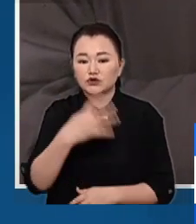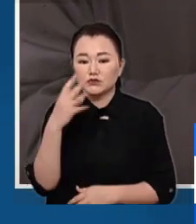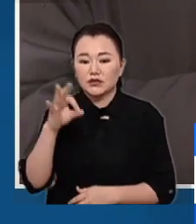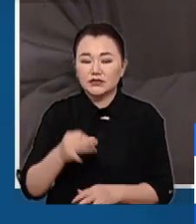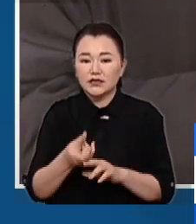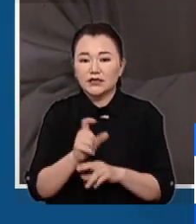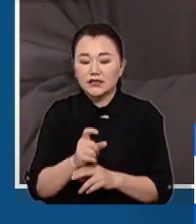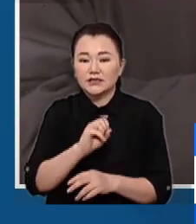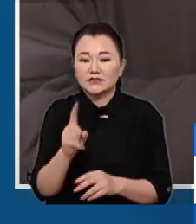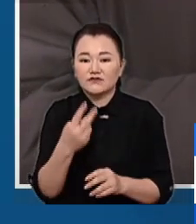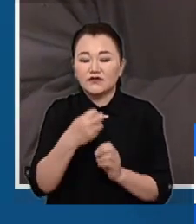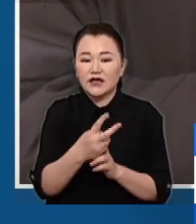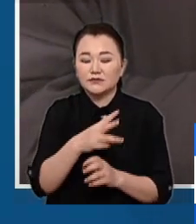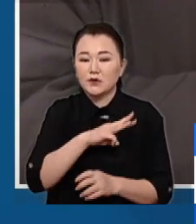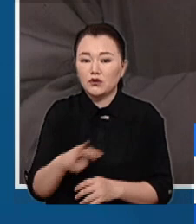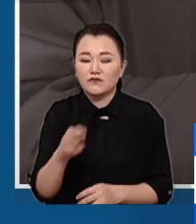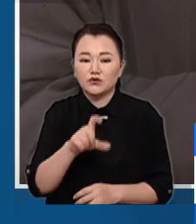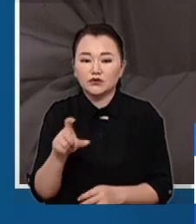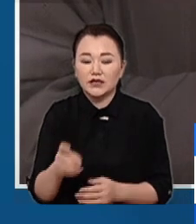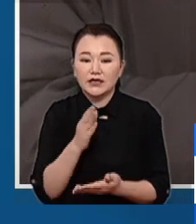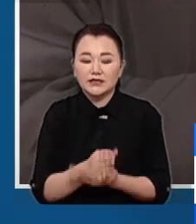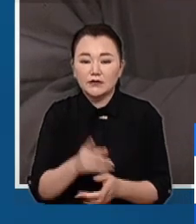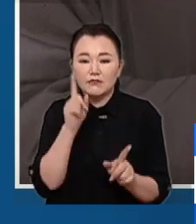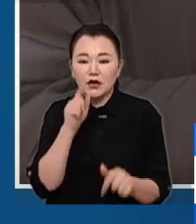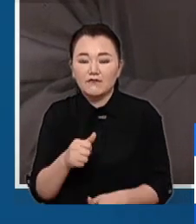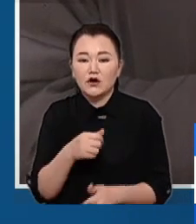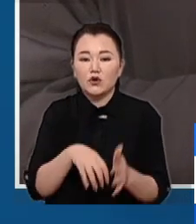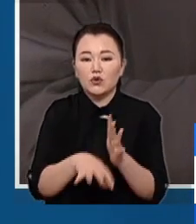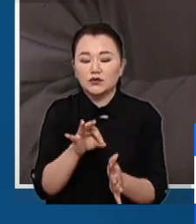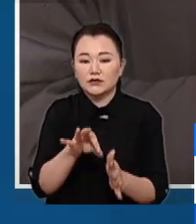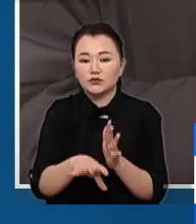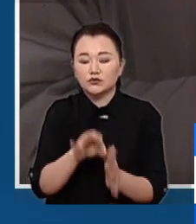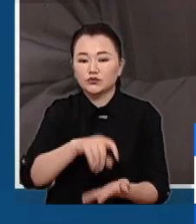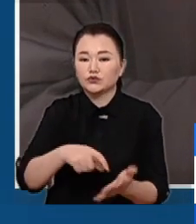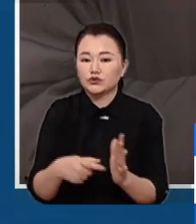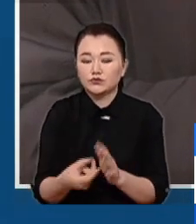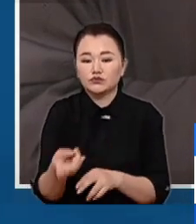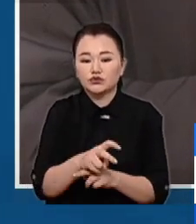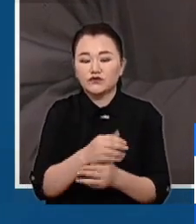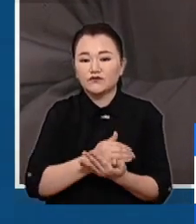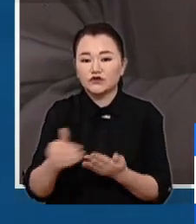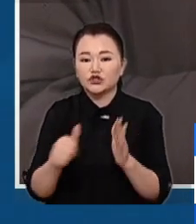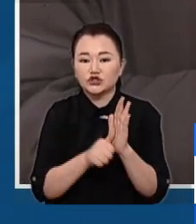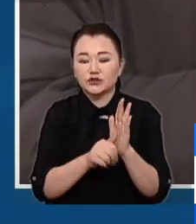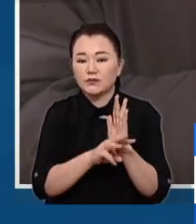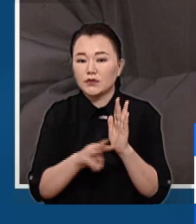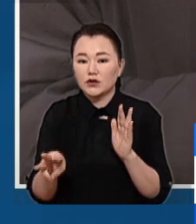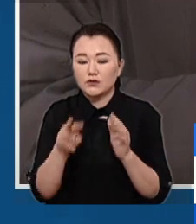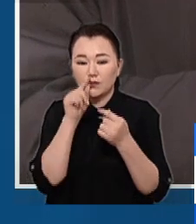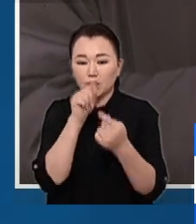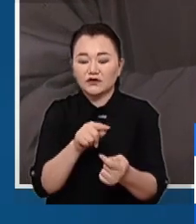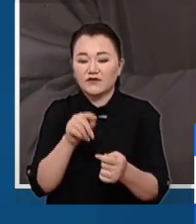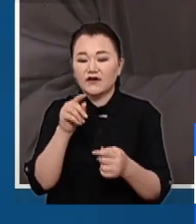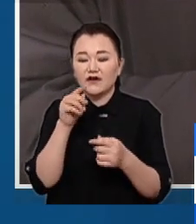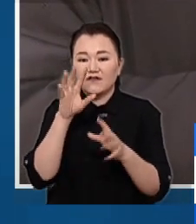54%. Это значит, из 12 миллионов граждан, обладающих правом голоса на избирательные участки, пришли свыше 6 миллионов. Графа против